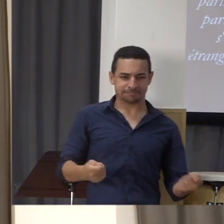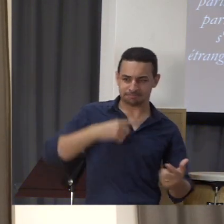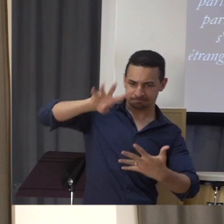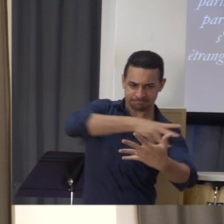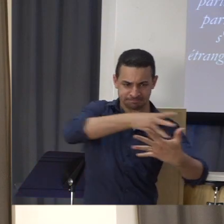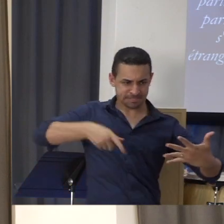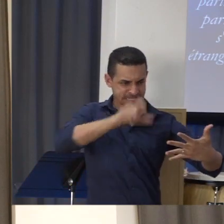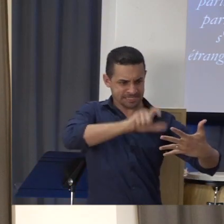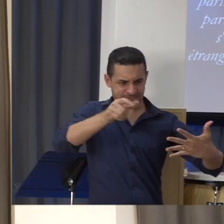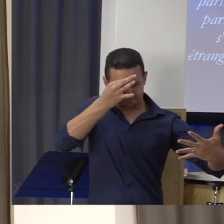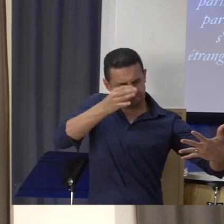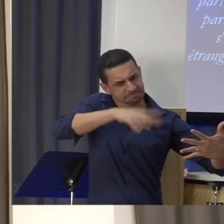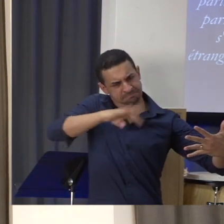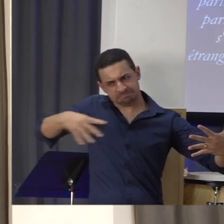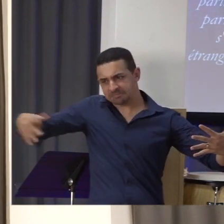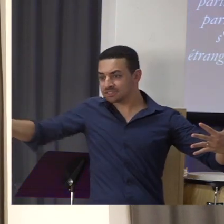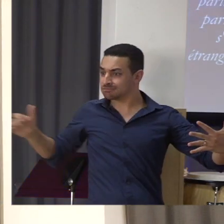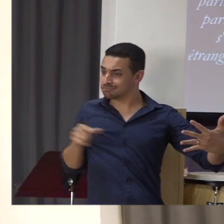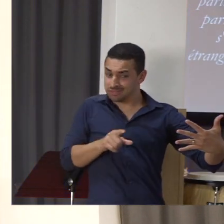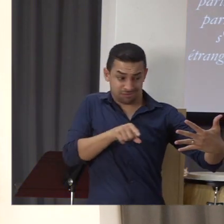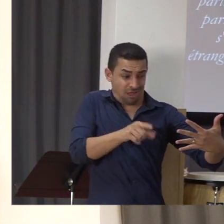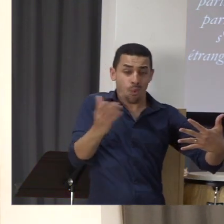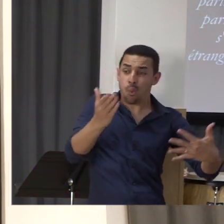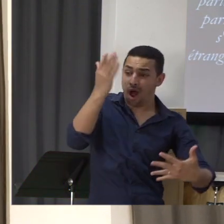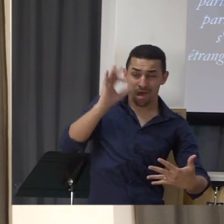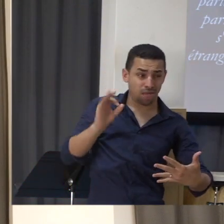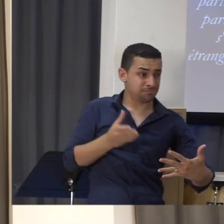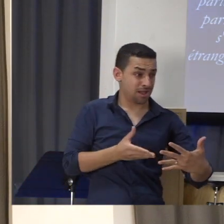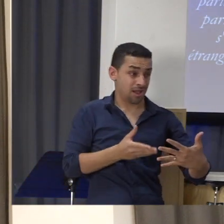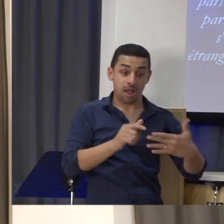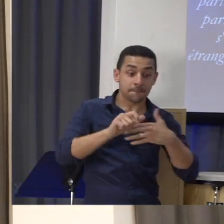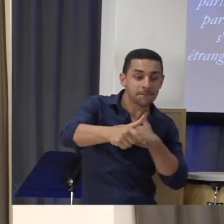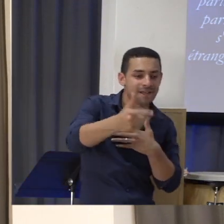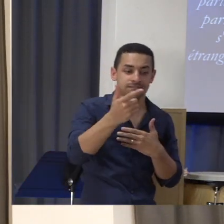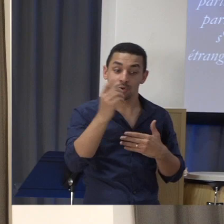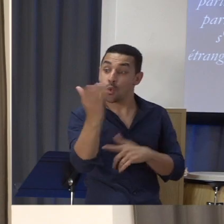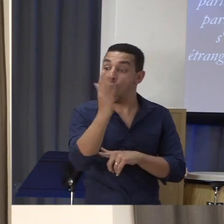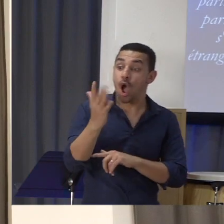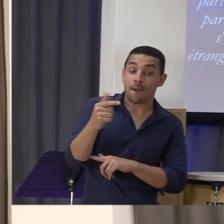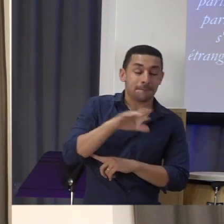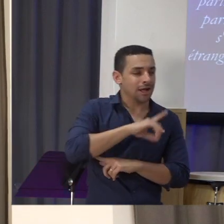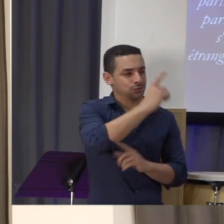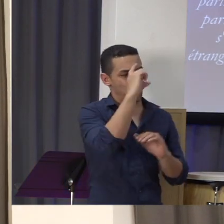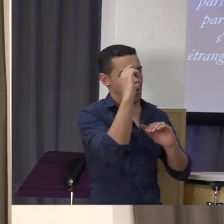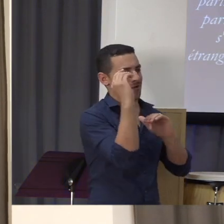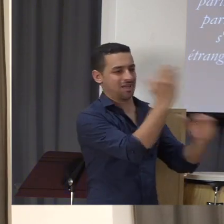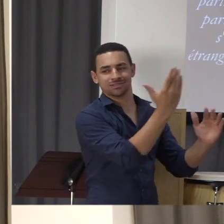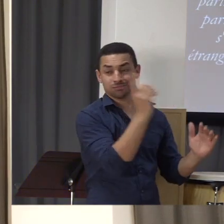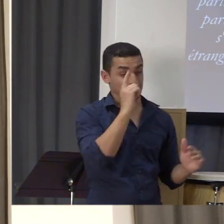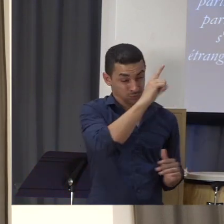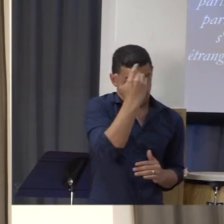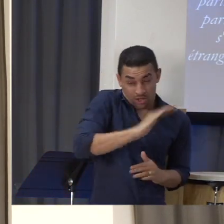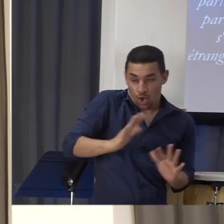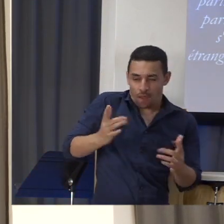agenda. Justement, il n'y a pas de gloire dans la maîtrise. La gloire arrive dans la confiance à Dieu. Parce que Dieu seul sait ce qu'il va